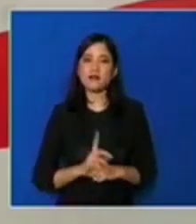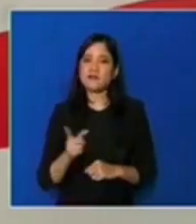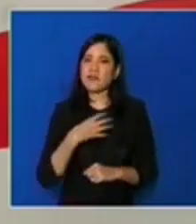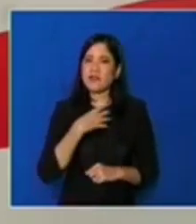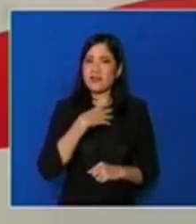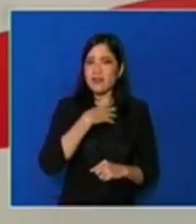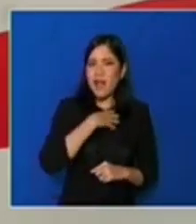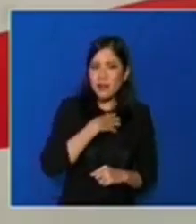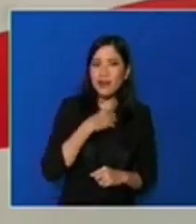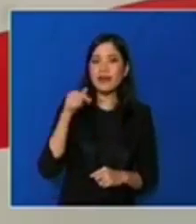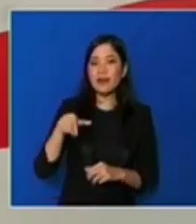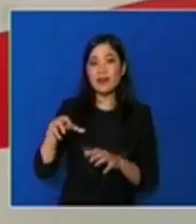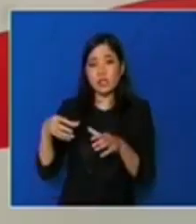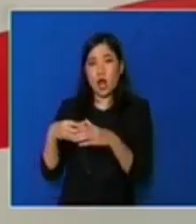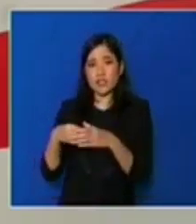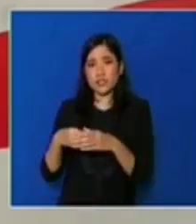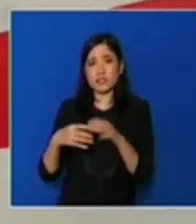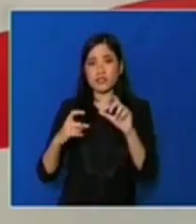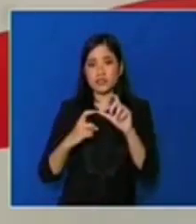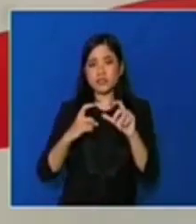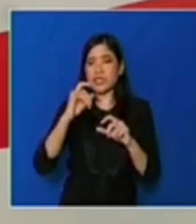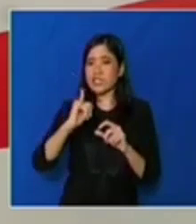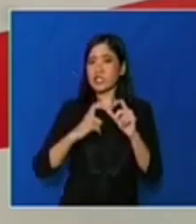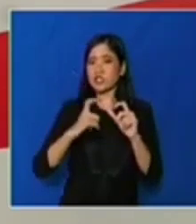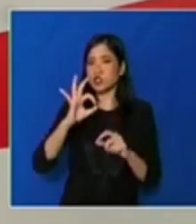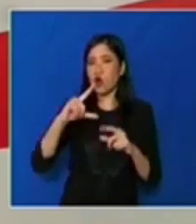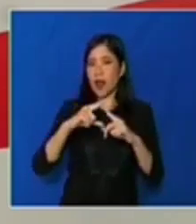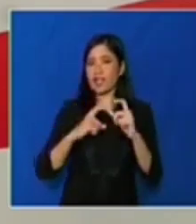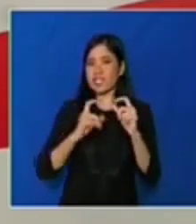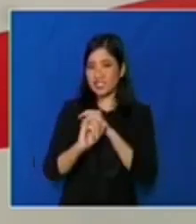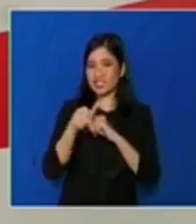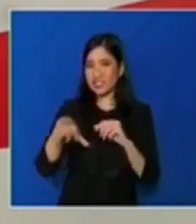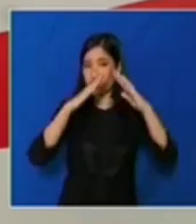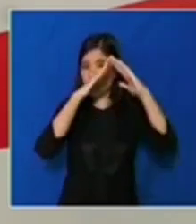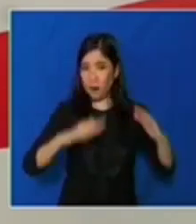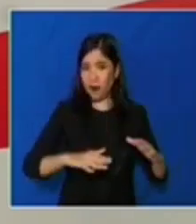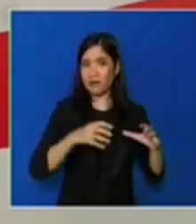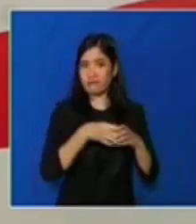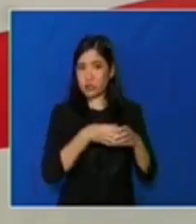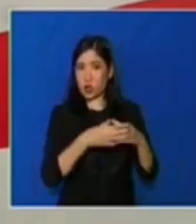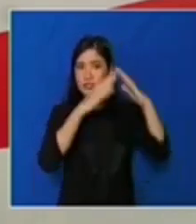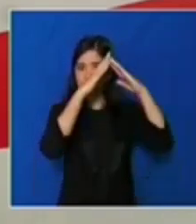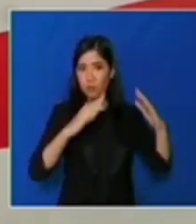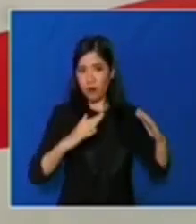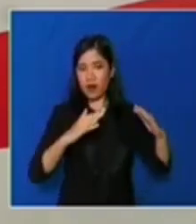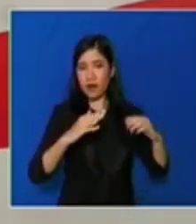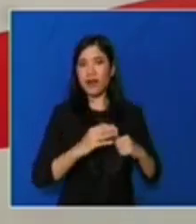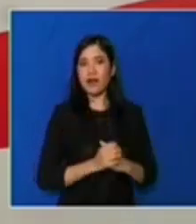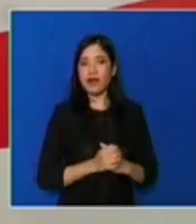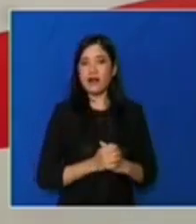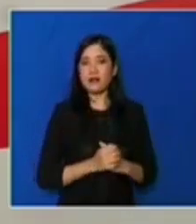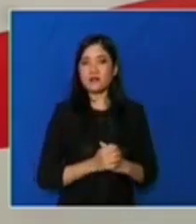prosedur isolasi sendiri dirumah karantina di rumah tidak memutuskan kita dengan